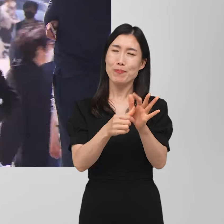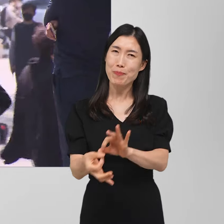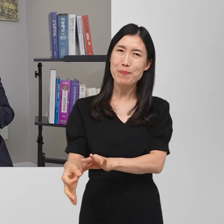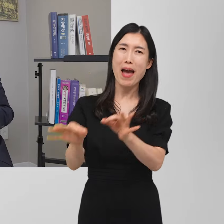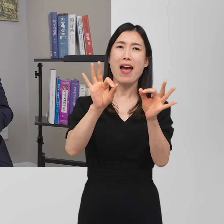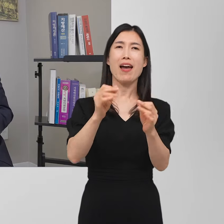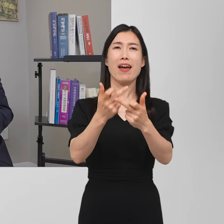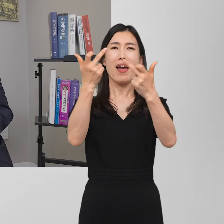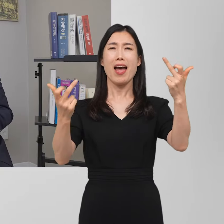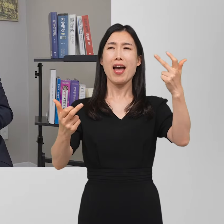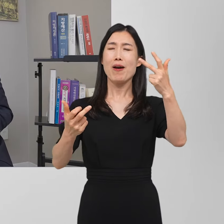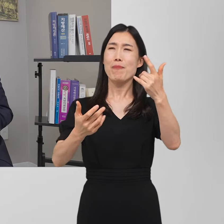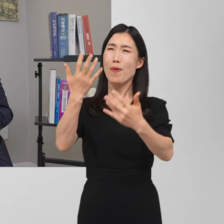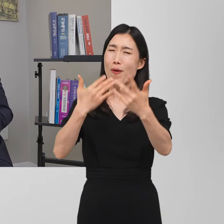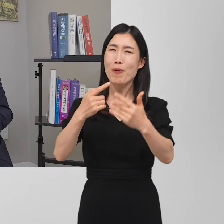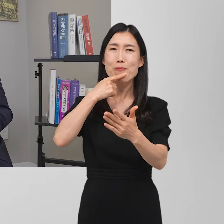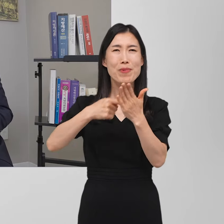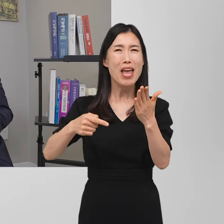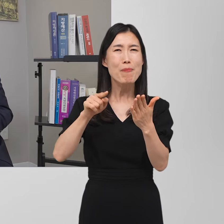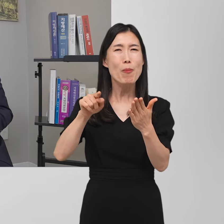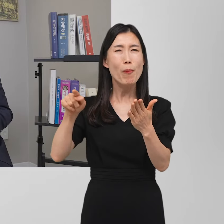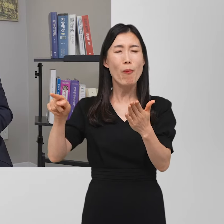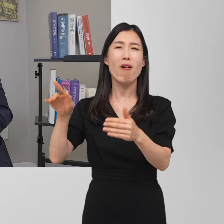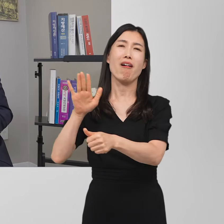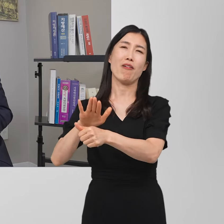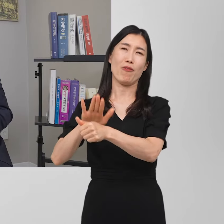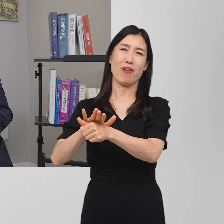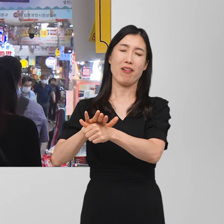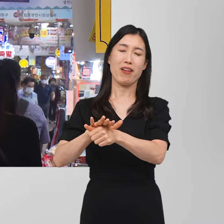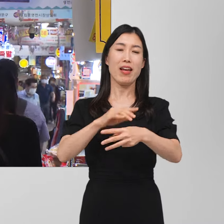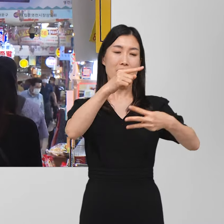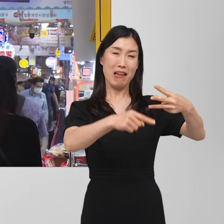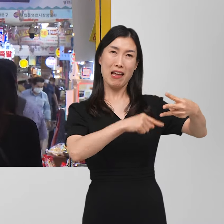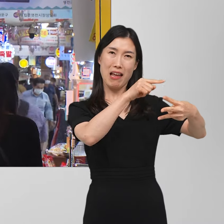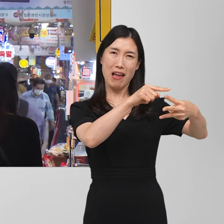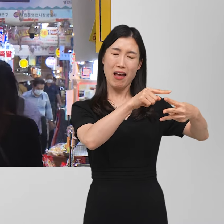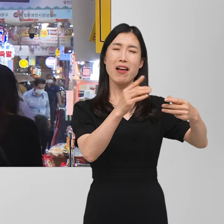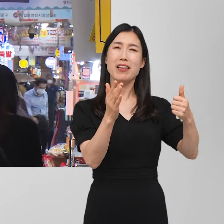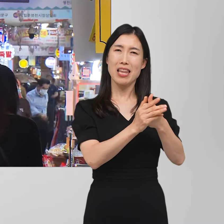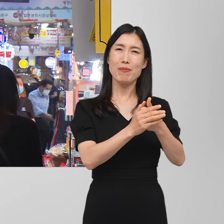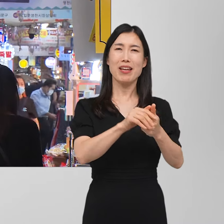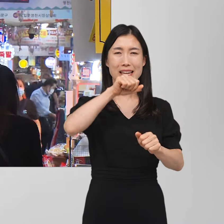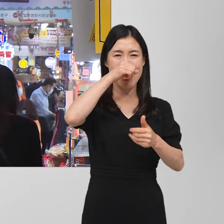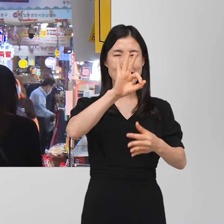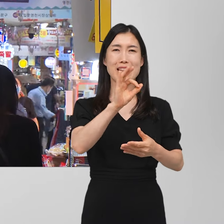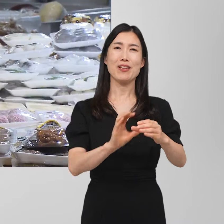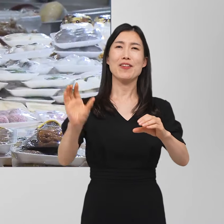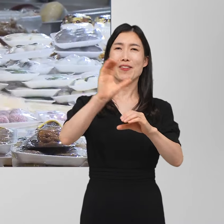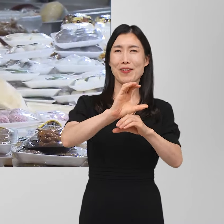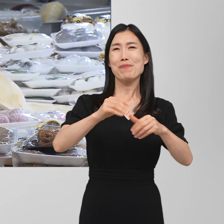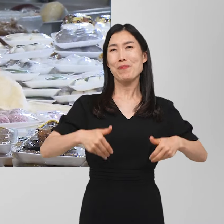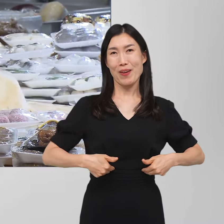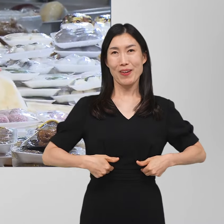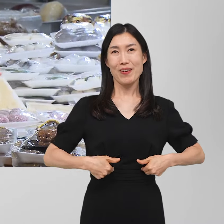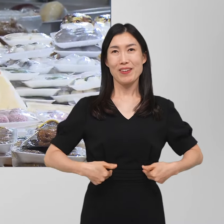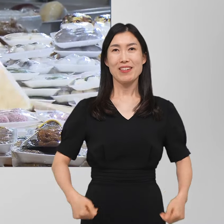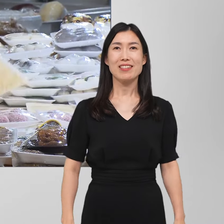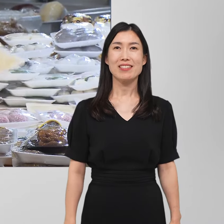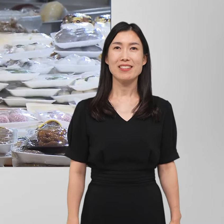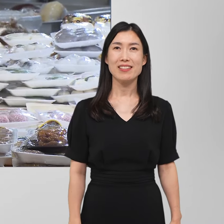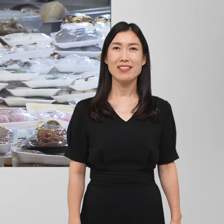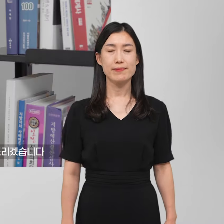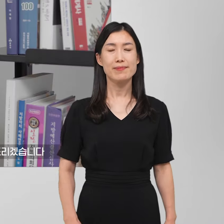이야기고요. 세 번째는 민생경제에 대한 부분들을 지원을 해서 생활 안정을 도모하겠다 이런 목표를 세우고